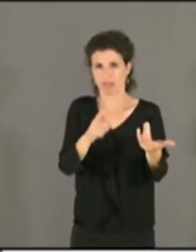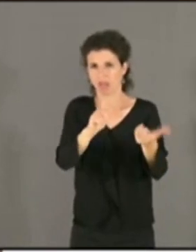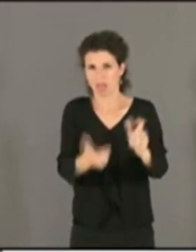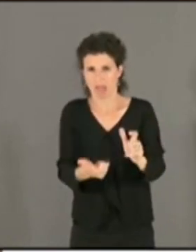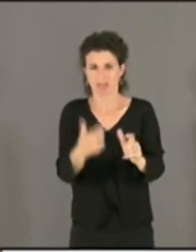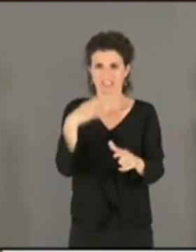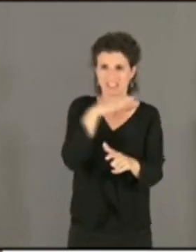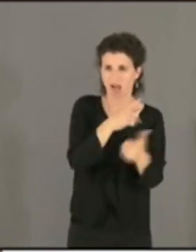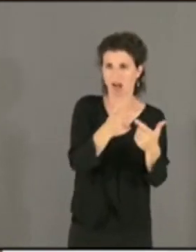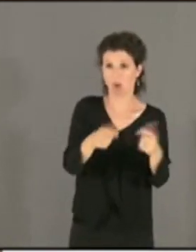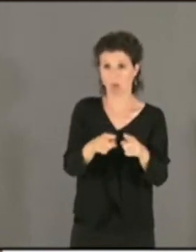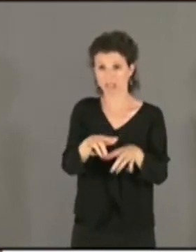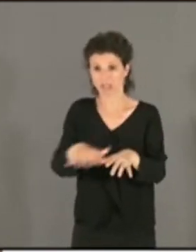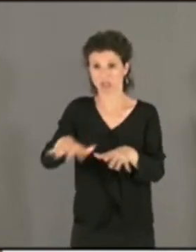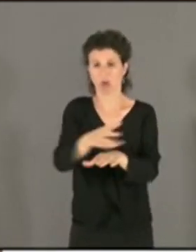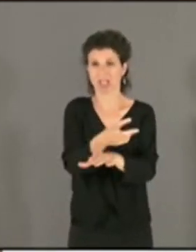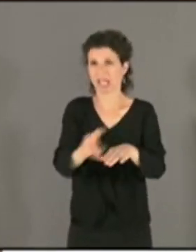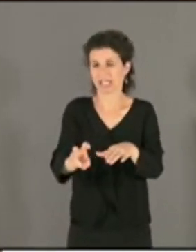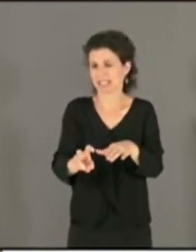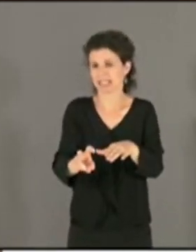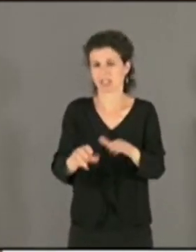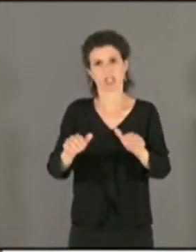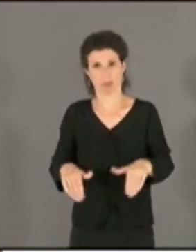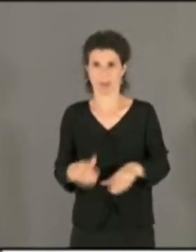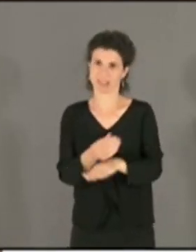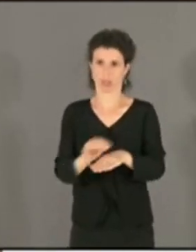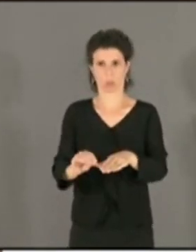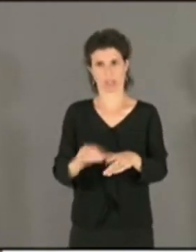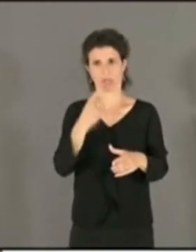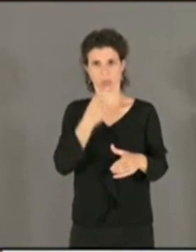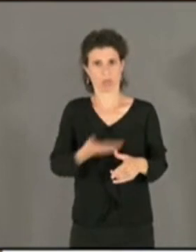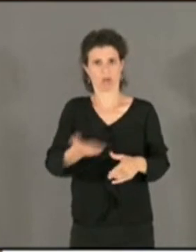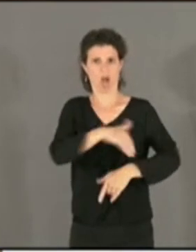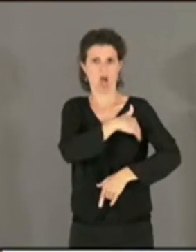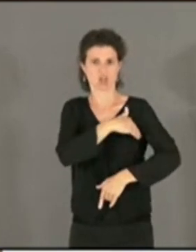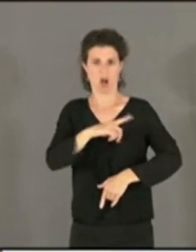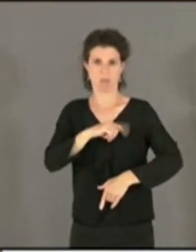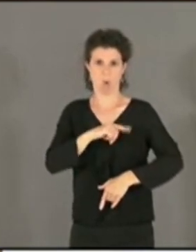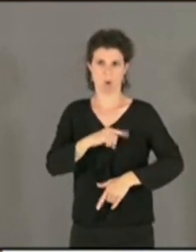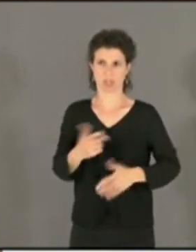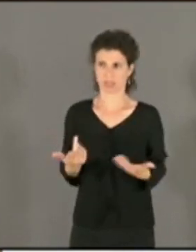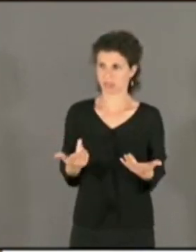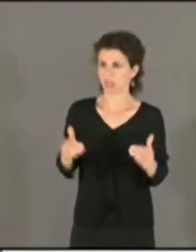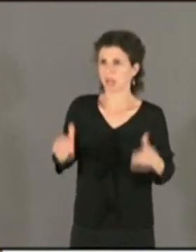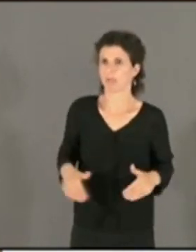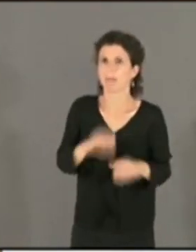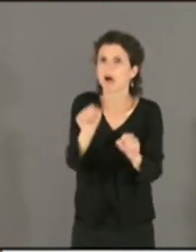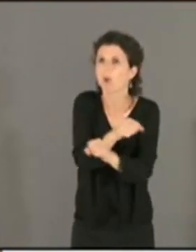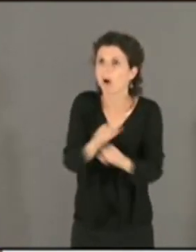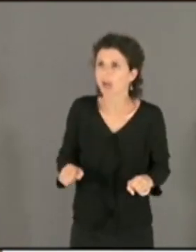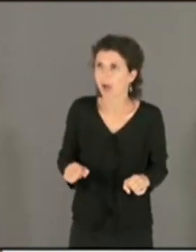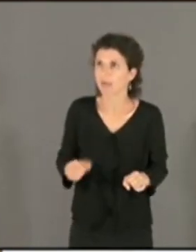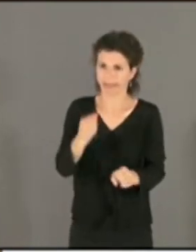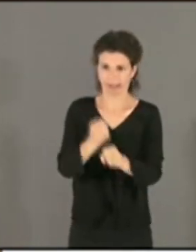à risque pour la sécurité même des agents de police. C'est quand même un comble que d'être policier dans un commissariat et d'être en